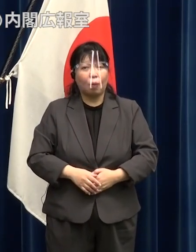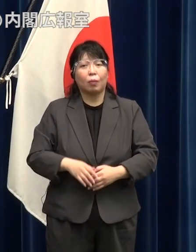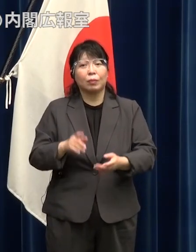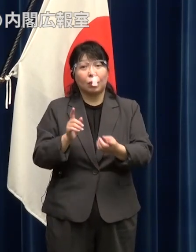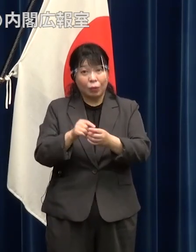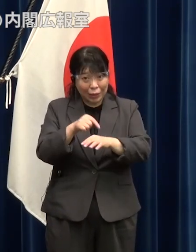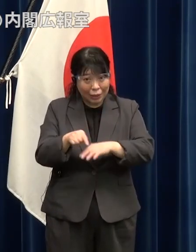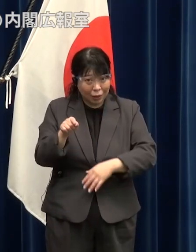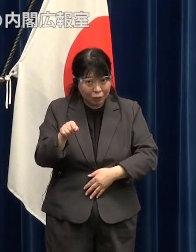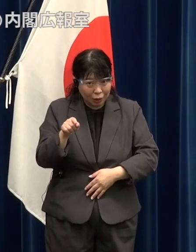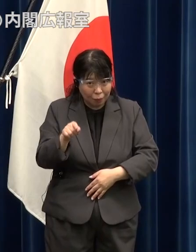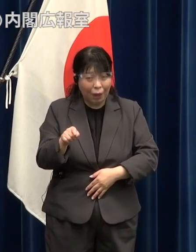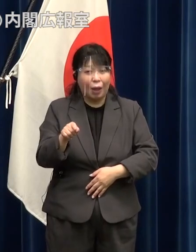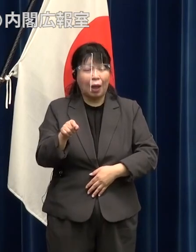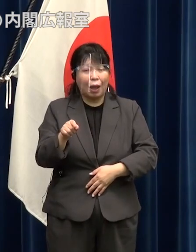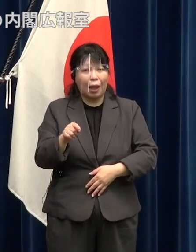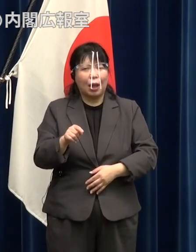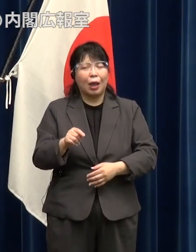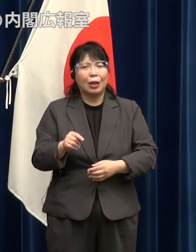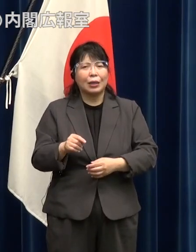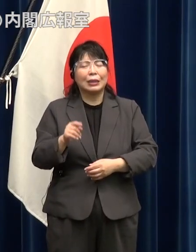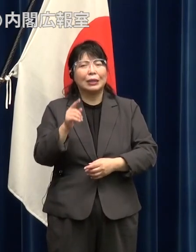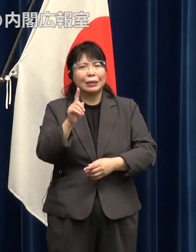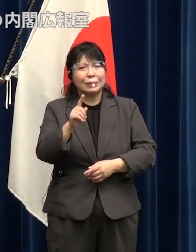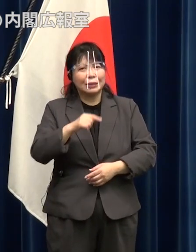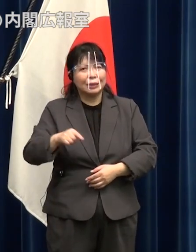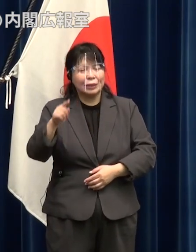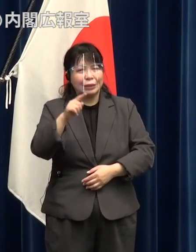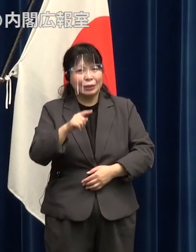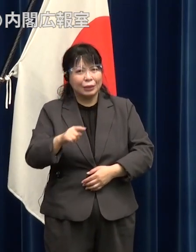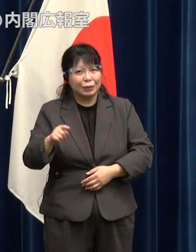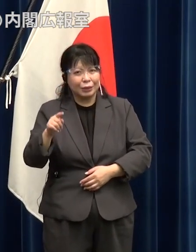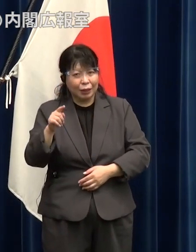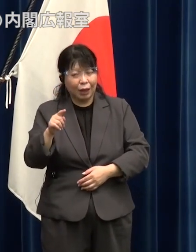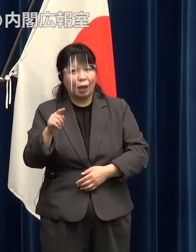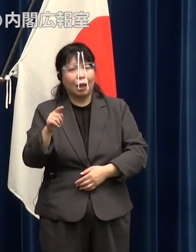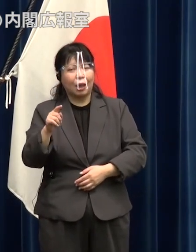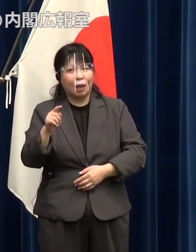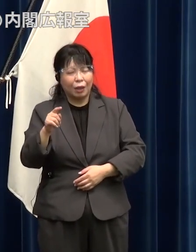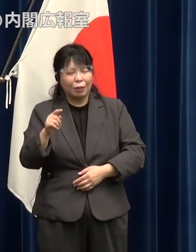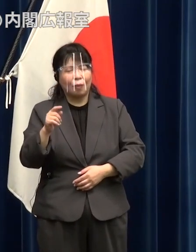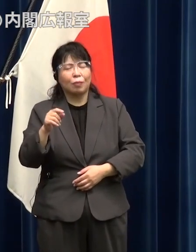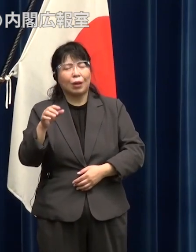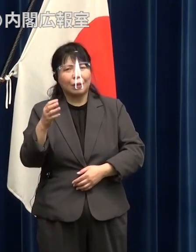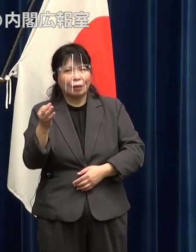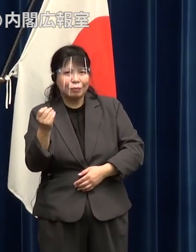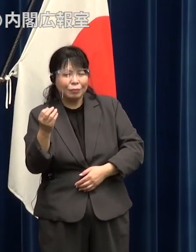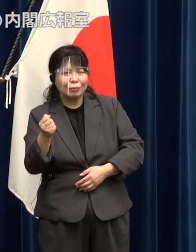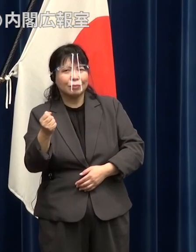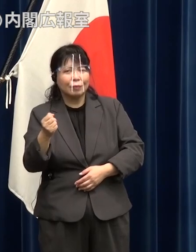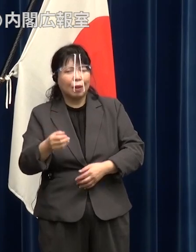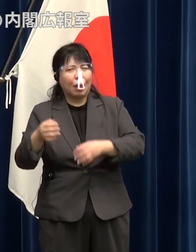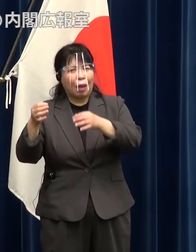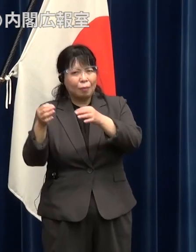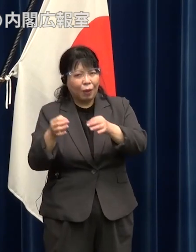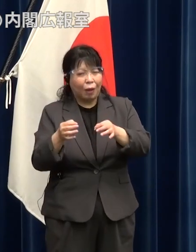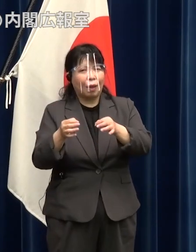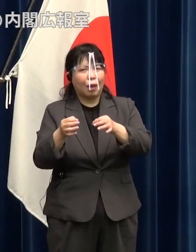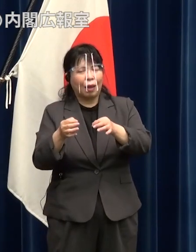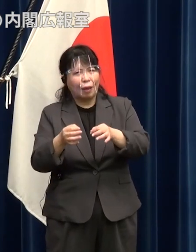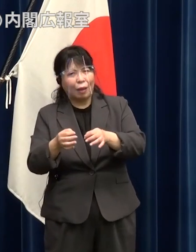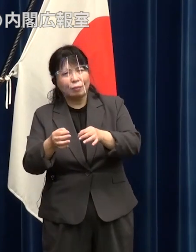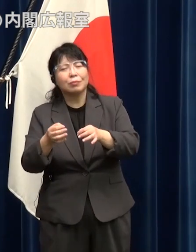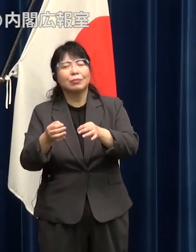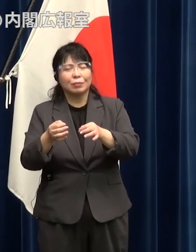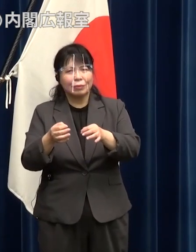25円程度の値下げ支援を行っているガソリン、灯油の激変緩和措置